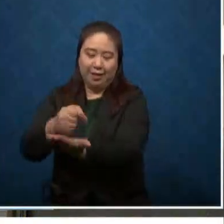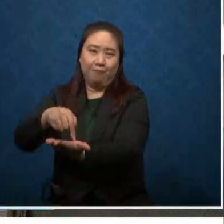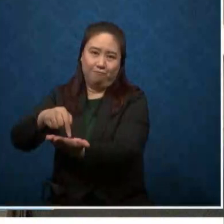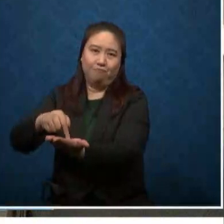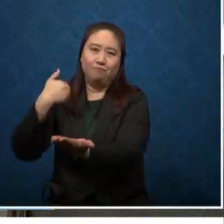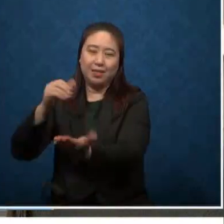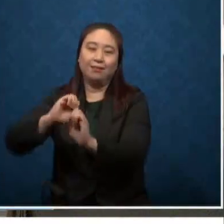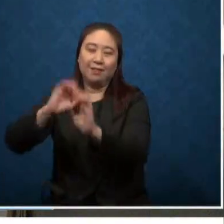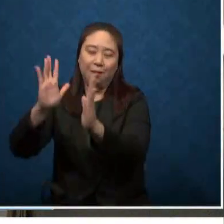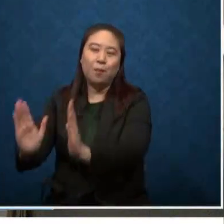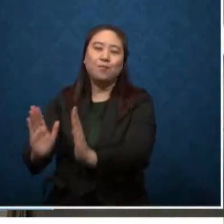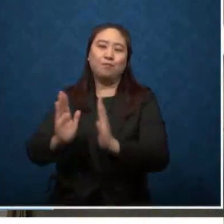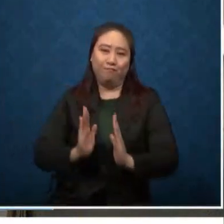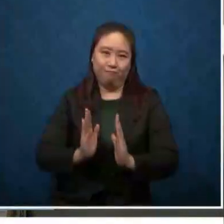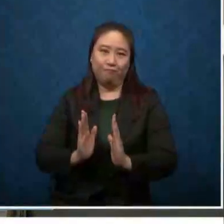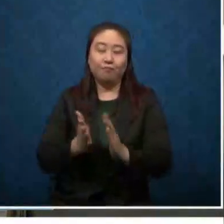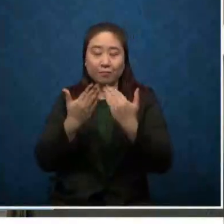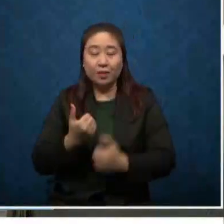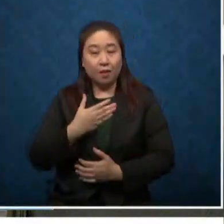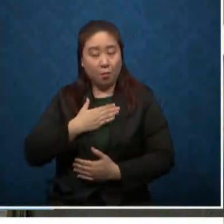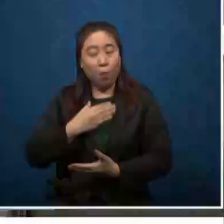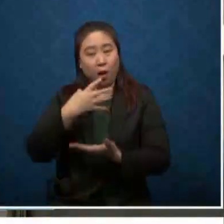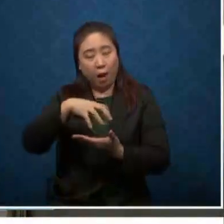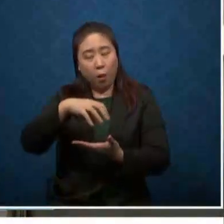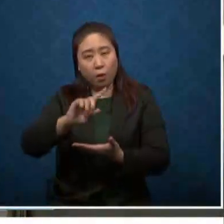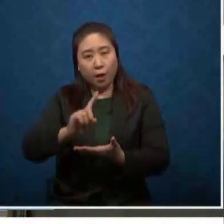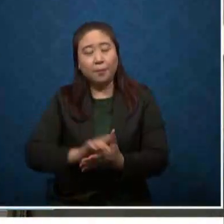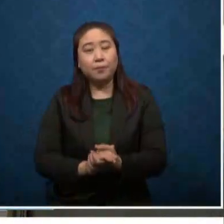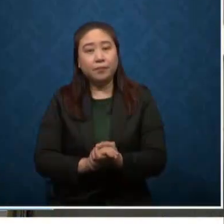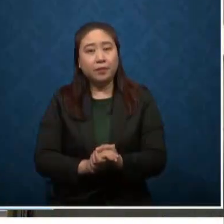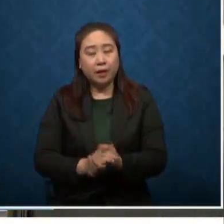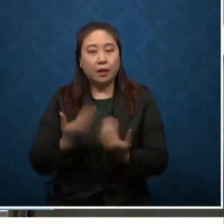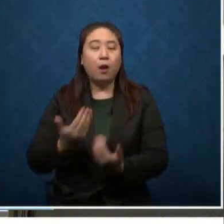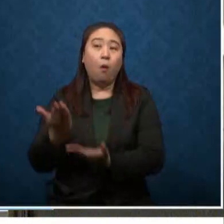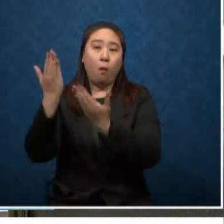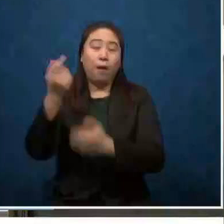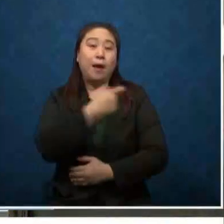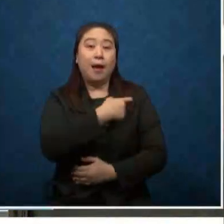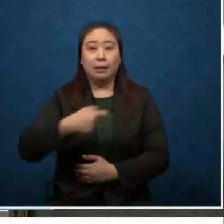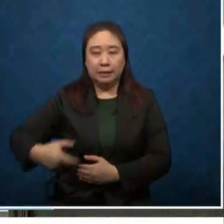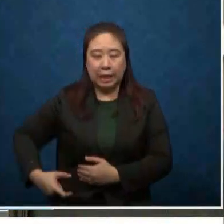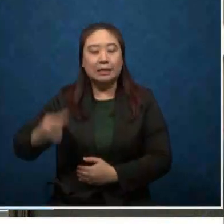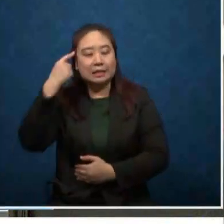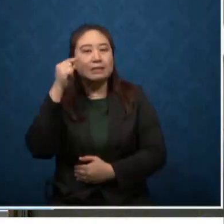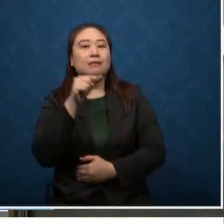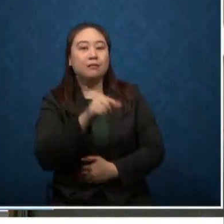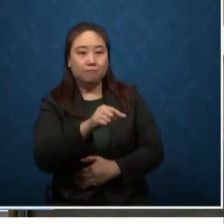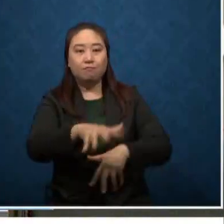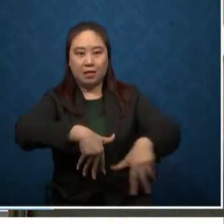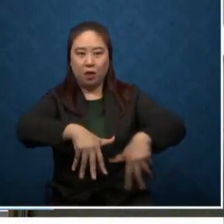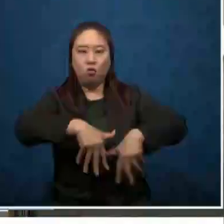ัดเจน จุดเปลยนสำคัญ ซผมกยาเรีนว่าสถาบนพมาะอศาดนั้เอาความสุขขพชาชน เป็ตัวตั้ง